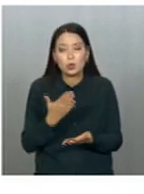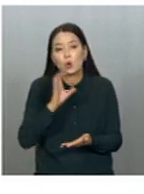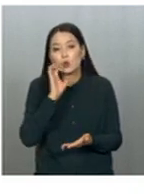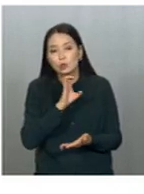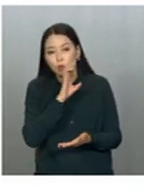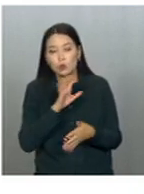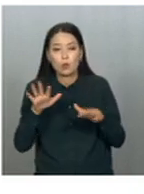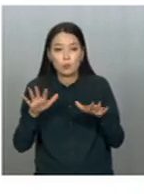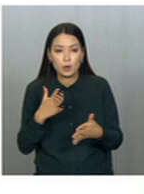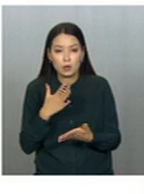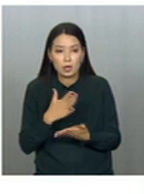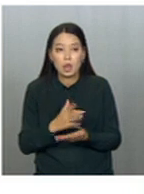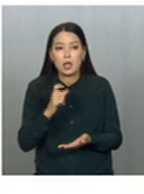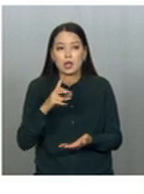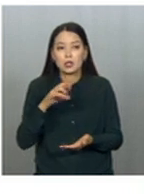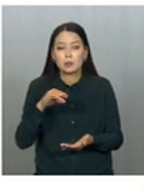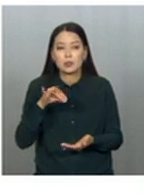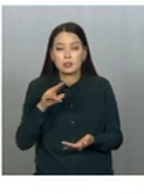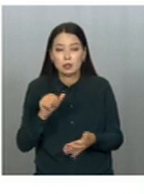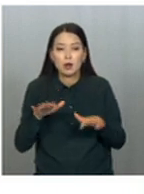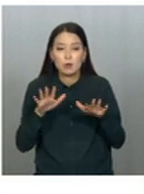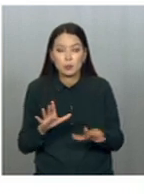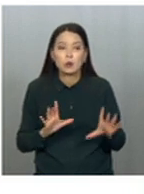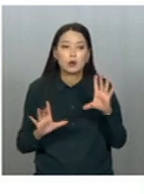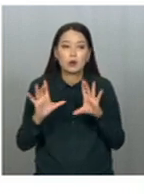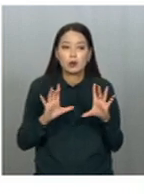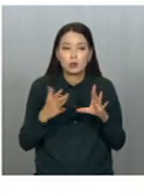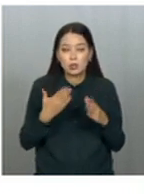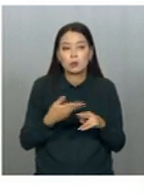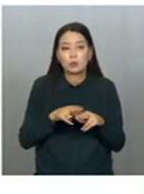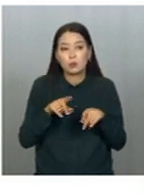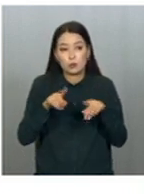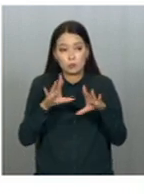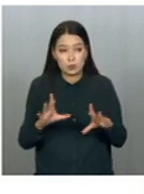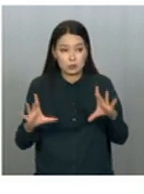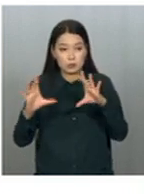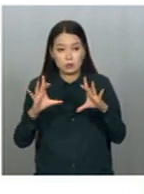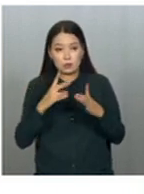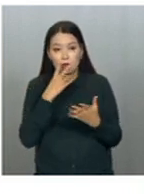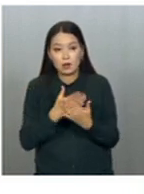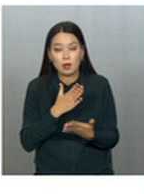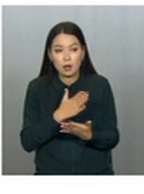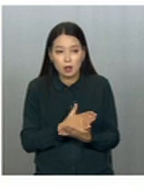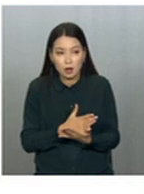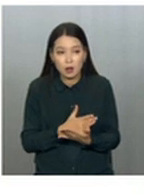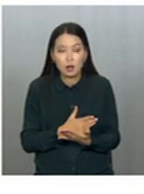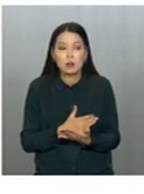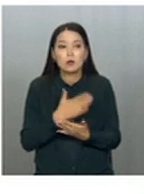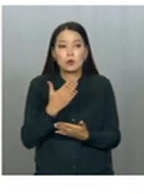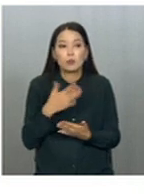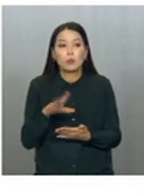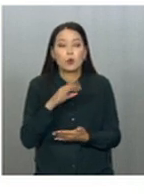жартышарда эклиптиканың еңістік дөңгелегімен 6 сағат мәнінде, ал қысқы күн тоқырау